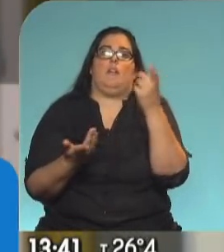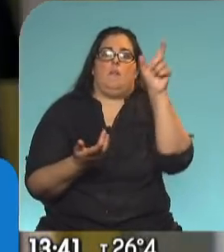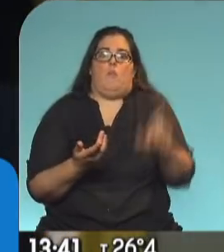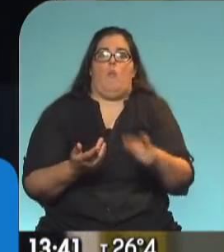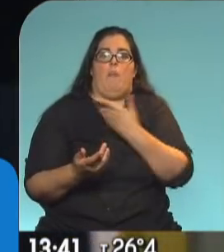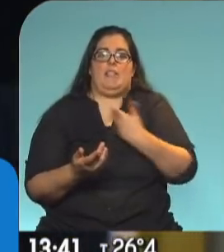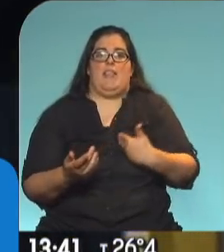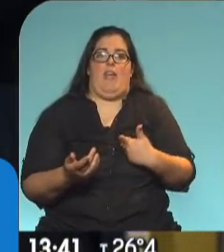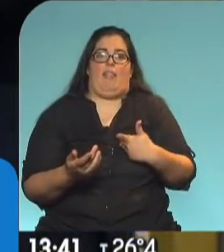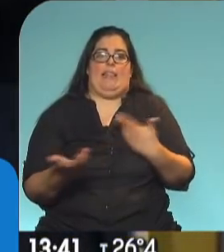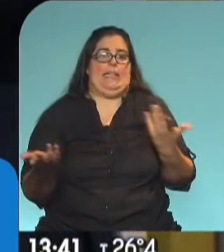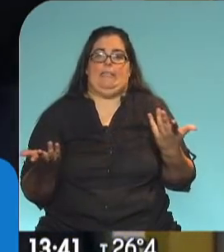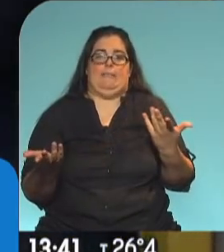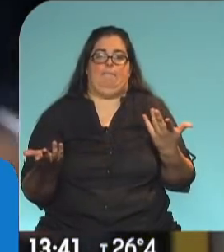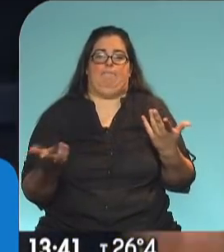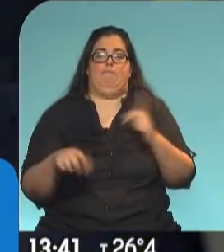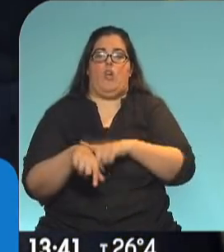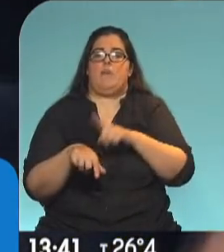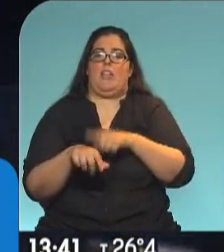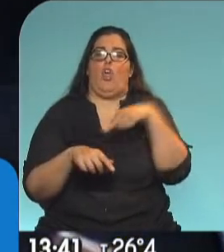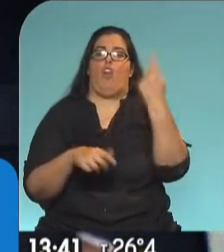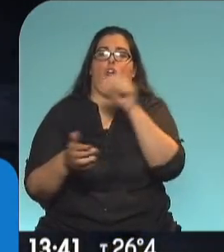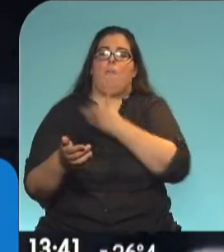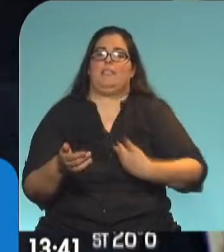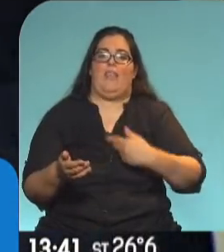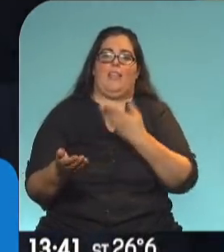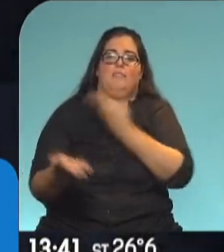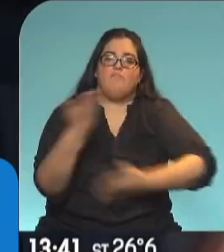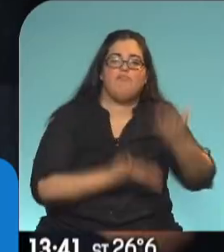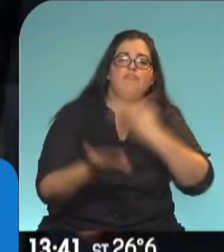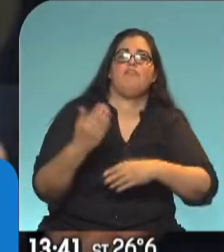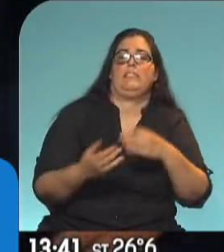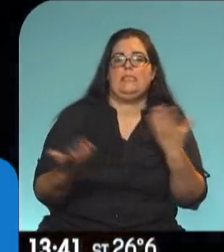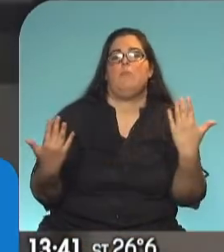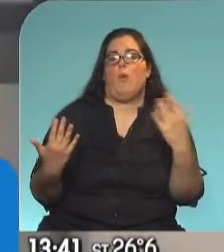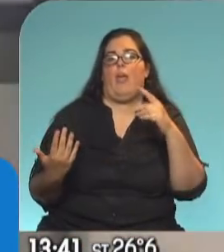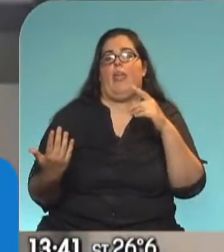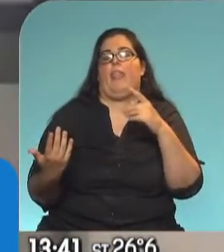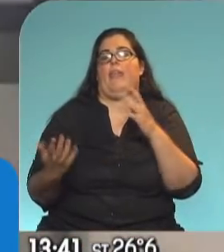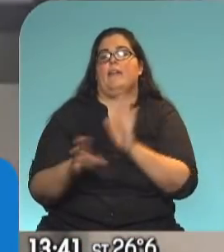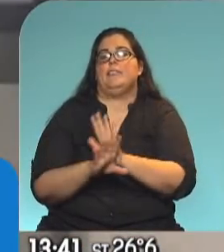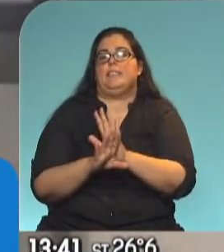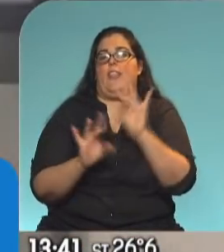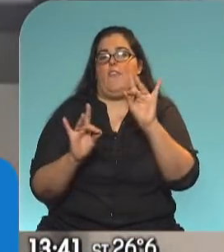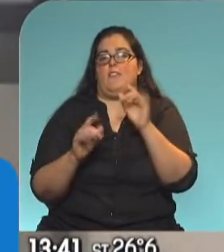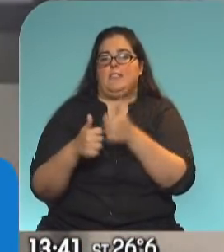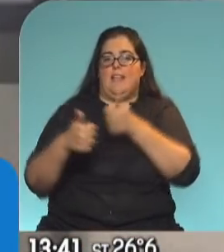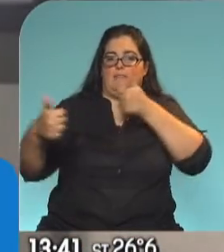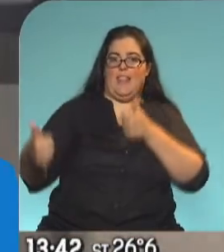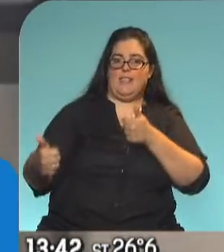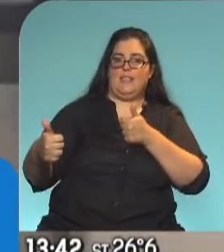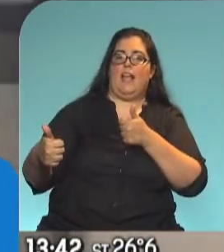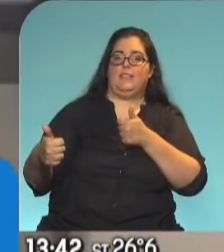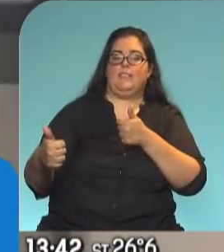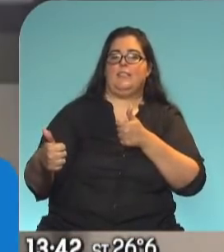personnes des moments de repas. Quand on est président de la République, les temps de repas, c'est aussi un temps d'échange, notamment avec d'autres chefs d'État.